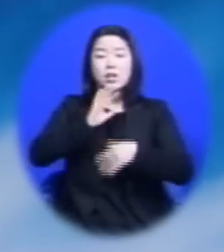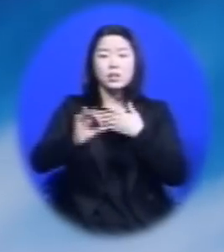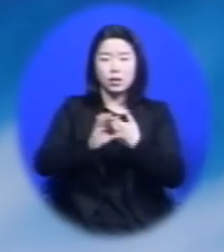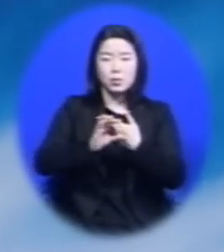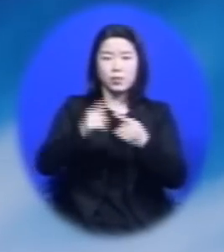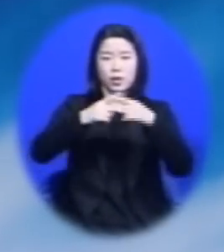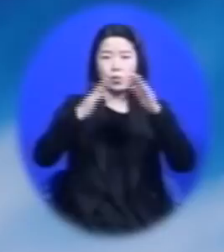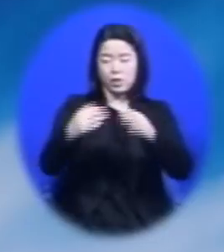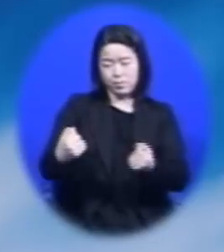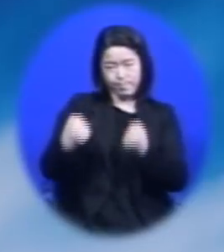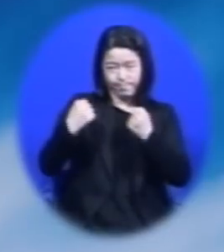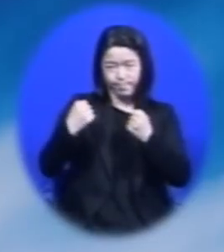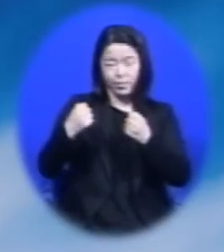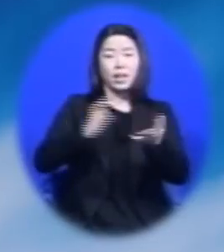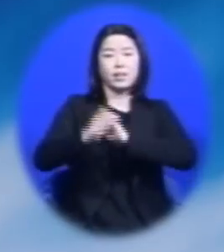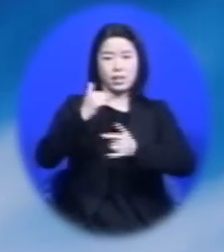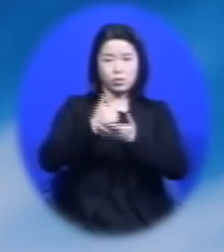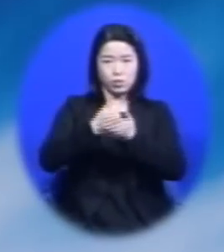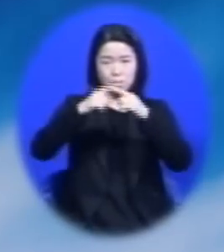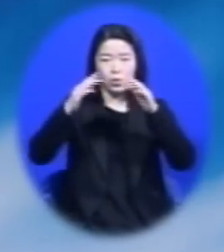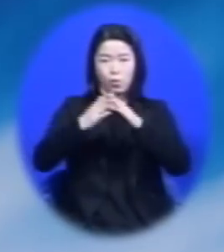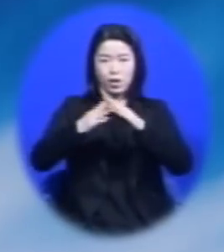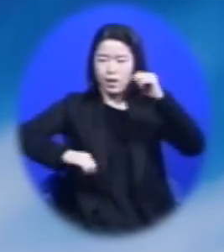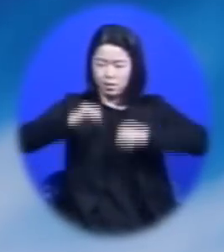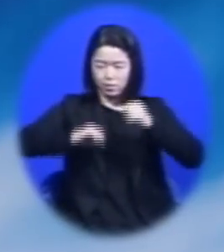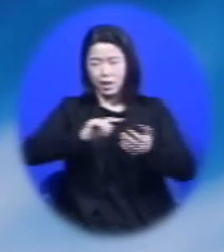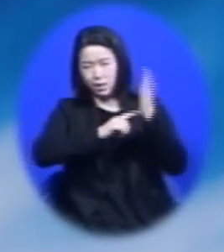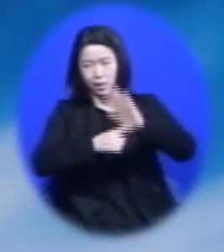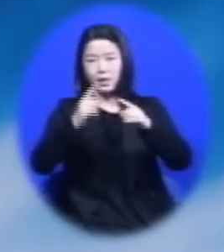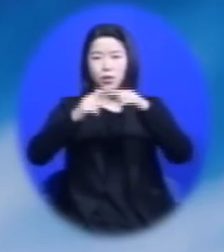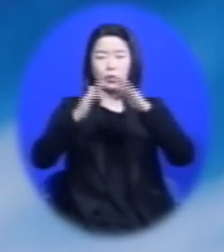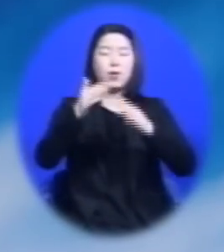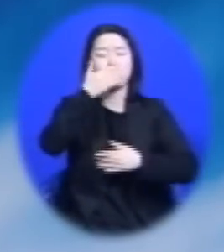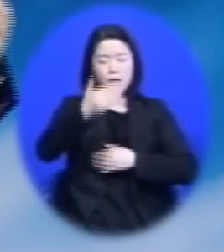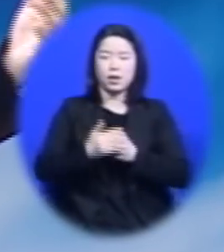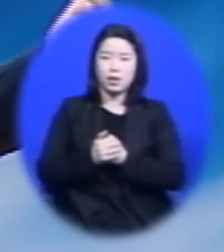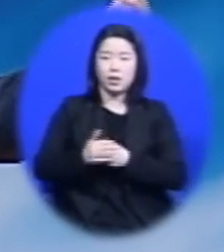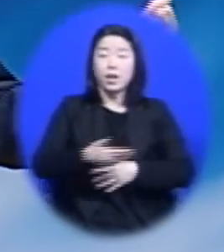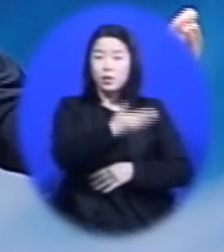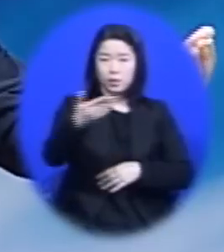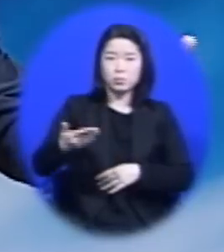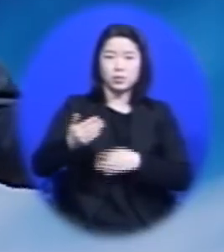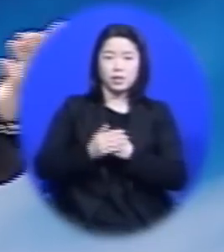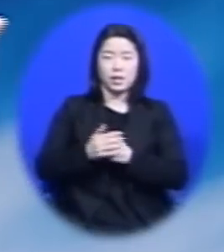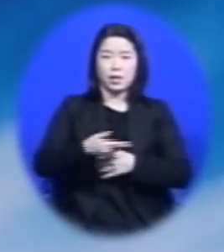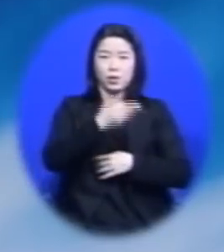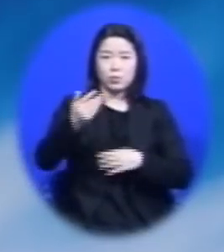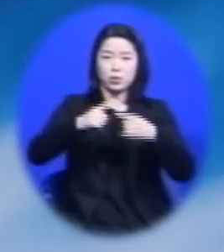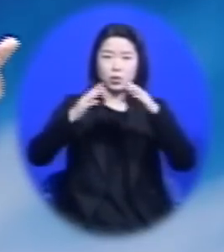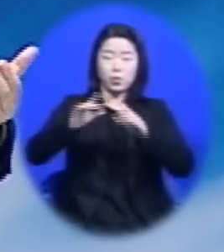건강한 교회요 예수님의 교회요 역사가 나타나는 교회입니다 여러분 여러분이